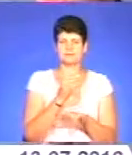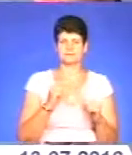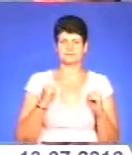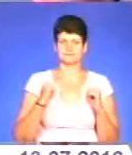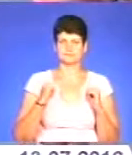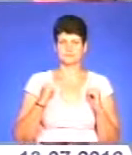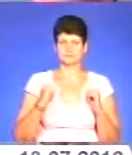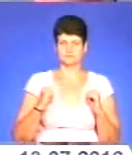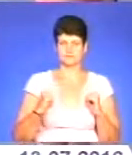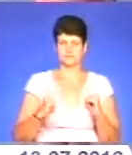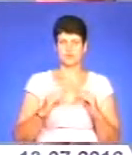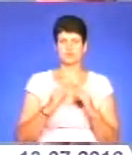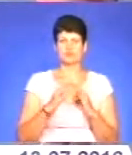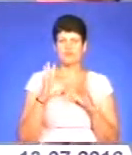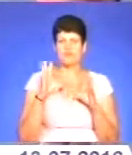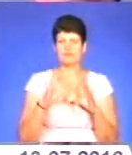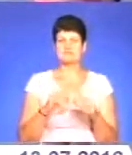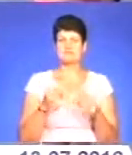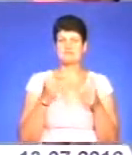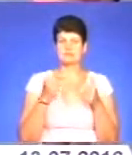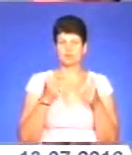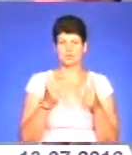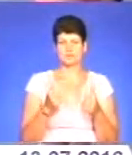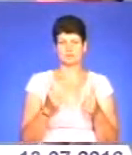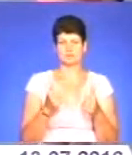спокій, що вдома все добре. І